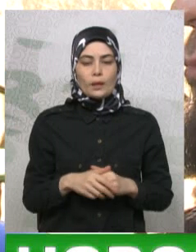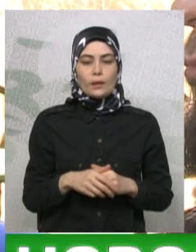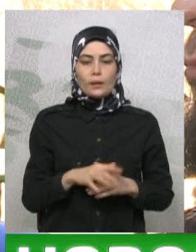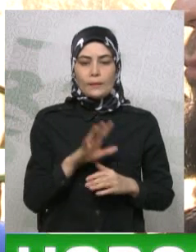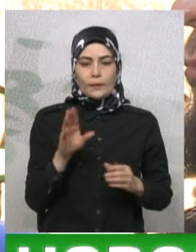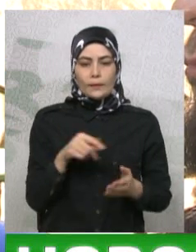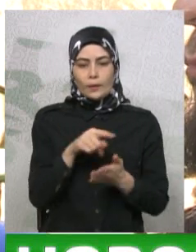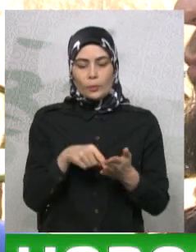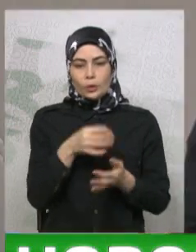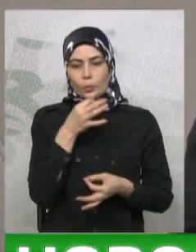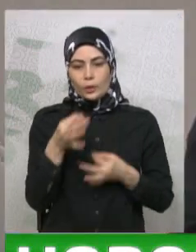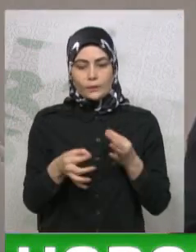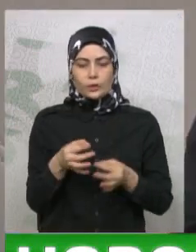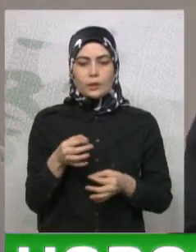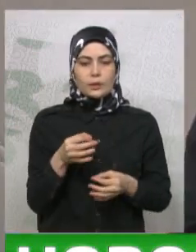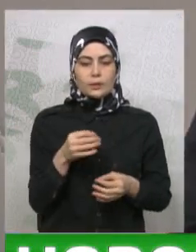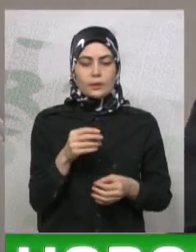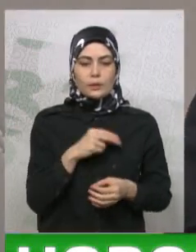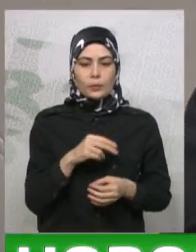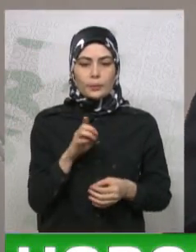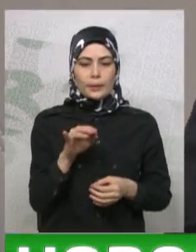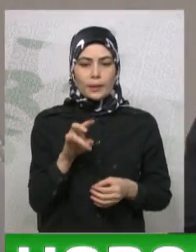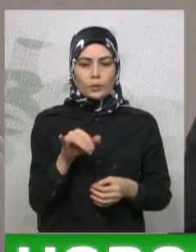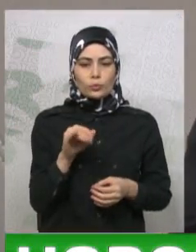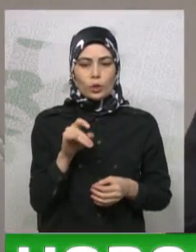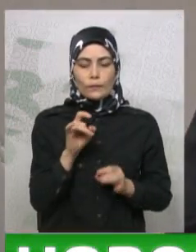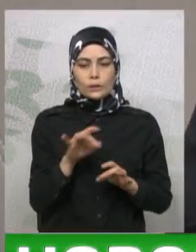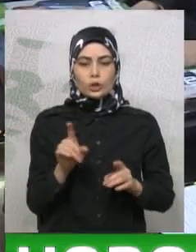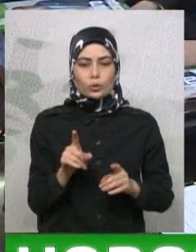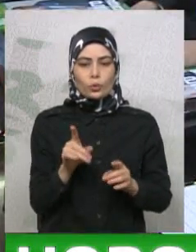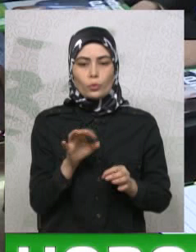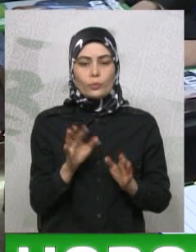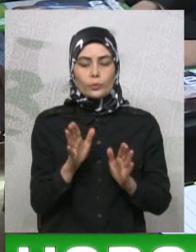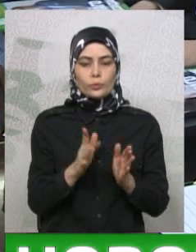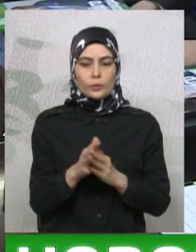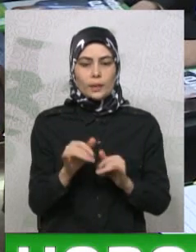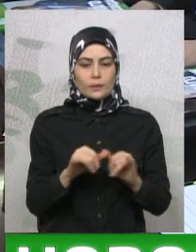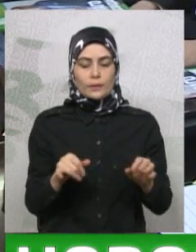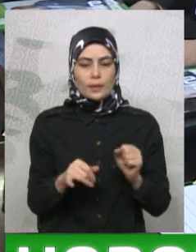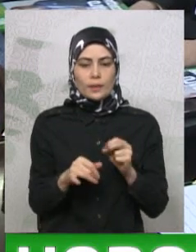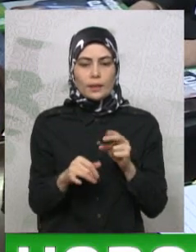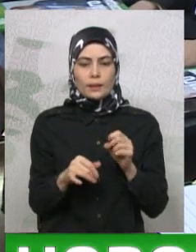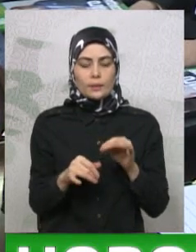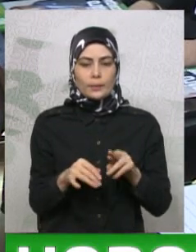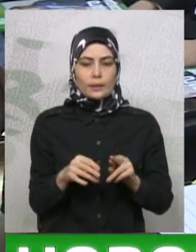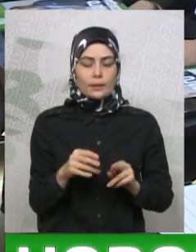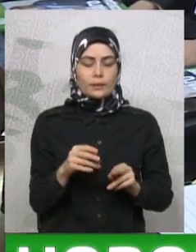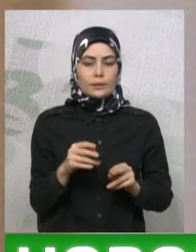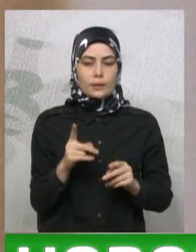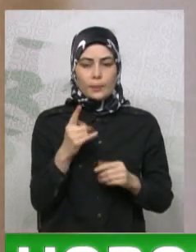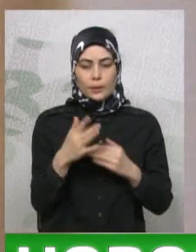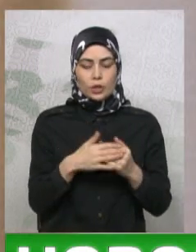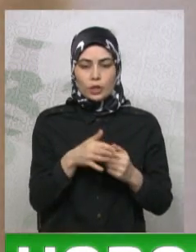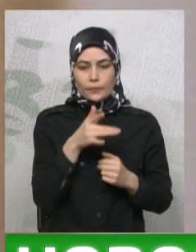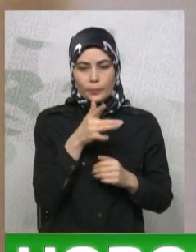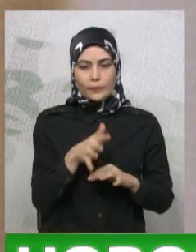на вопросы журналистов, представитель группы «Сафмар» Билан Ужахов рассказал о стратегии развития Академии цифрового развития на